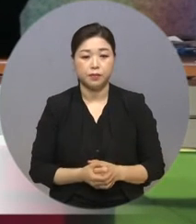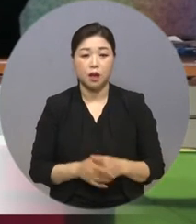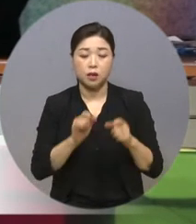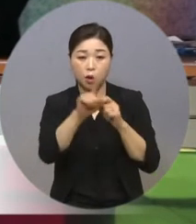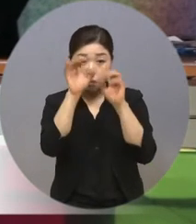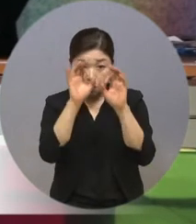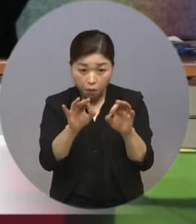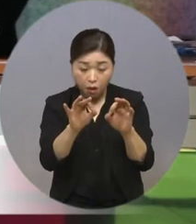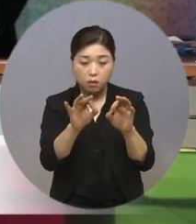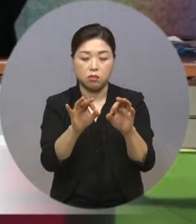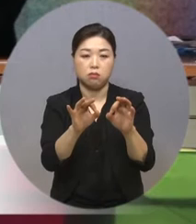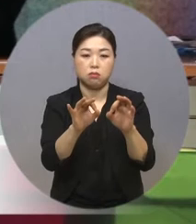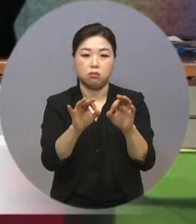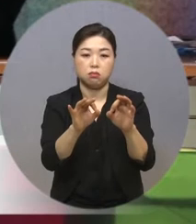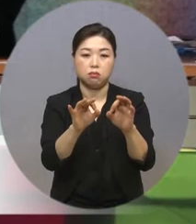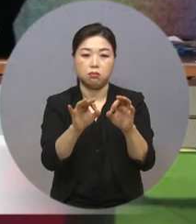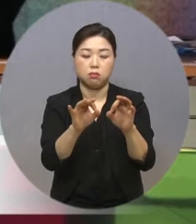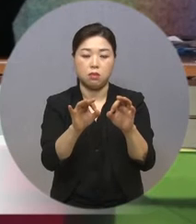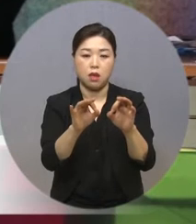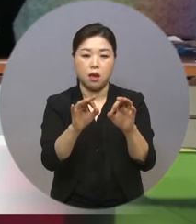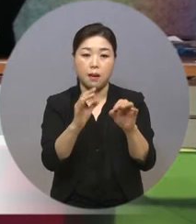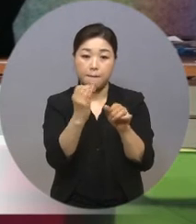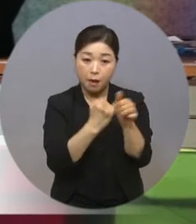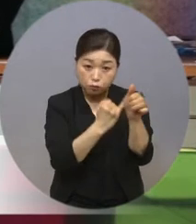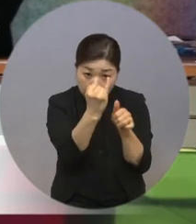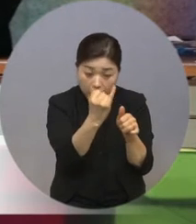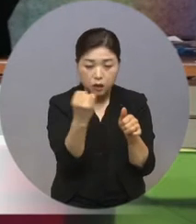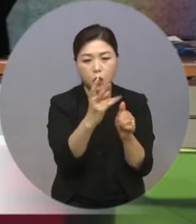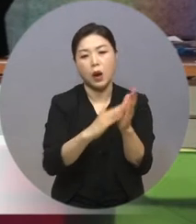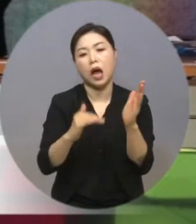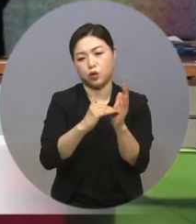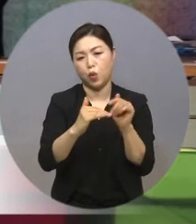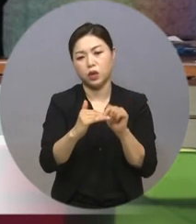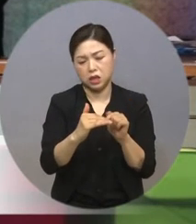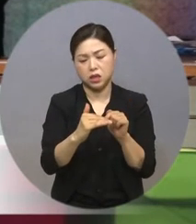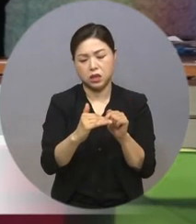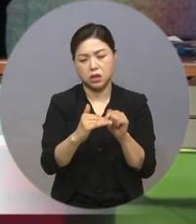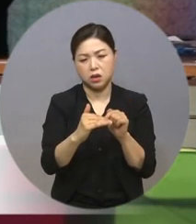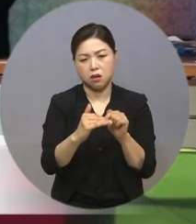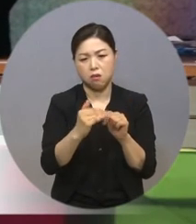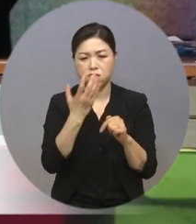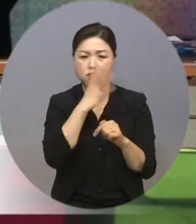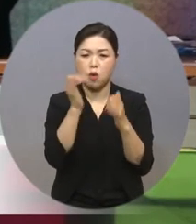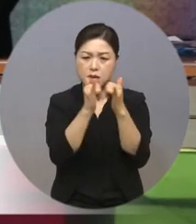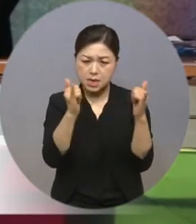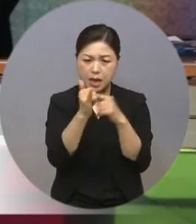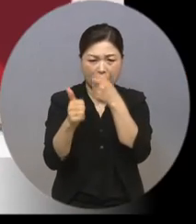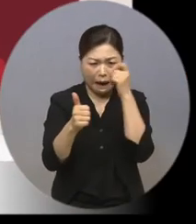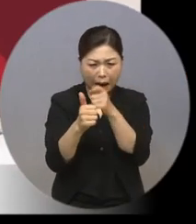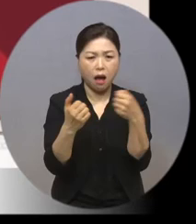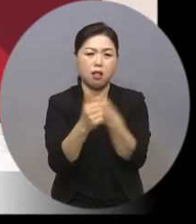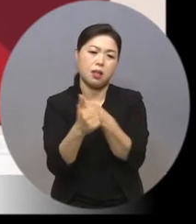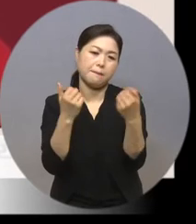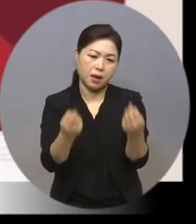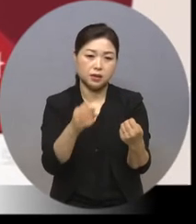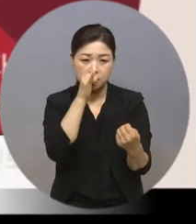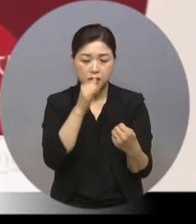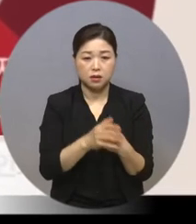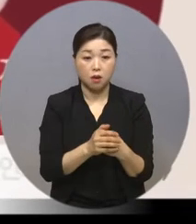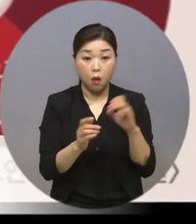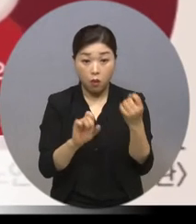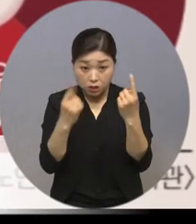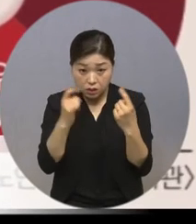대부분 발생 원인을 보면은 배우자와 그 가족 중심으로 발생을 하고 있습니다. 다양한